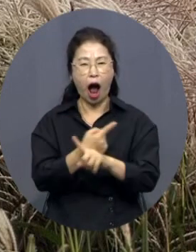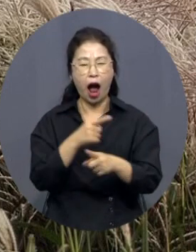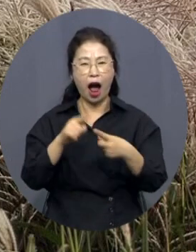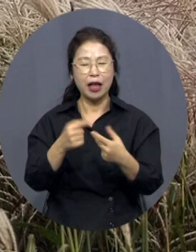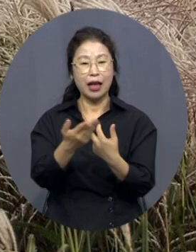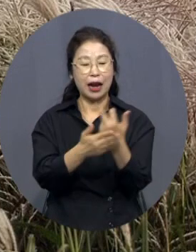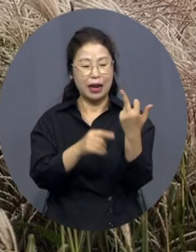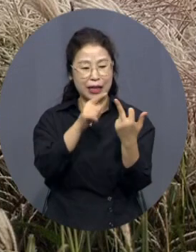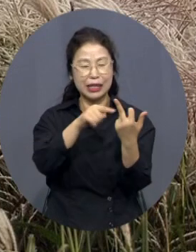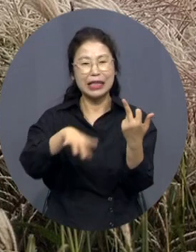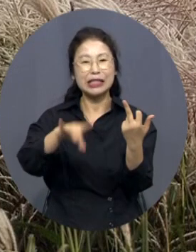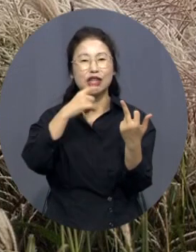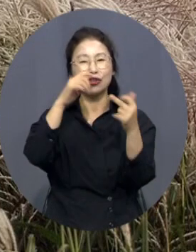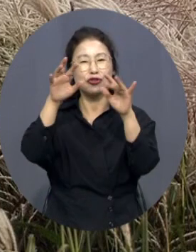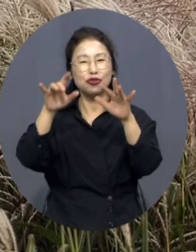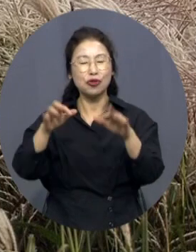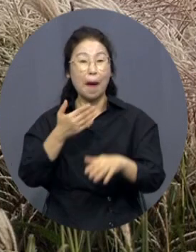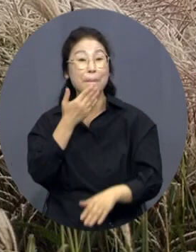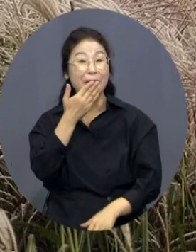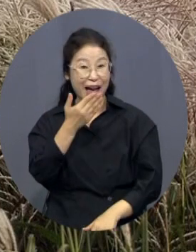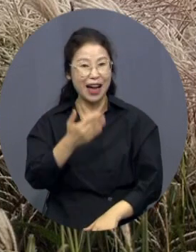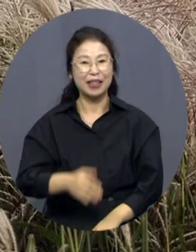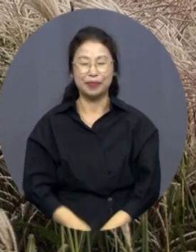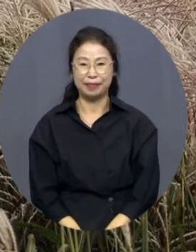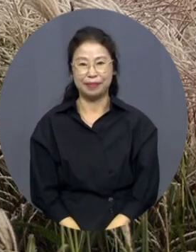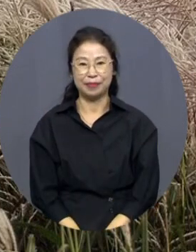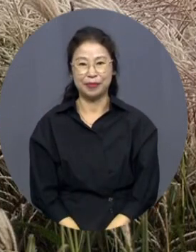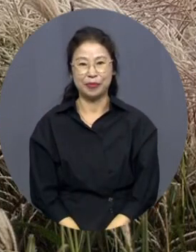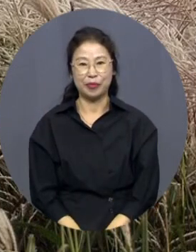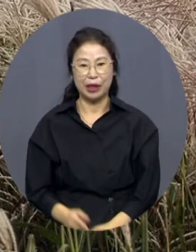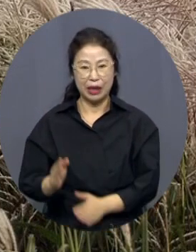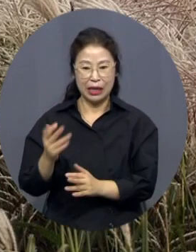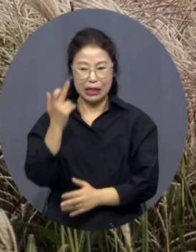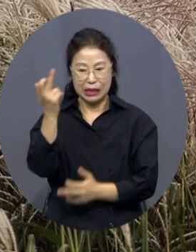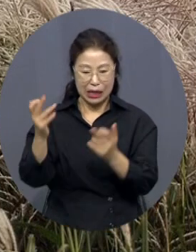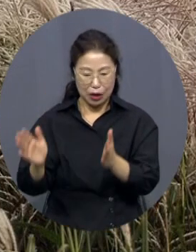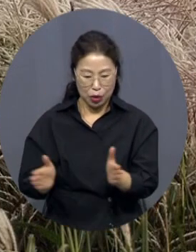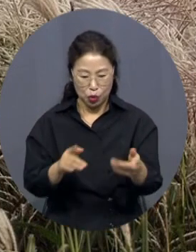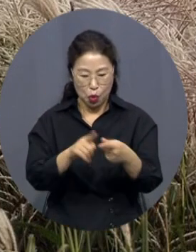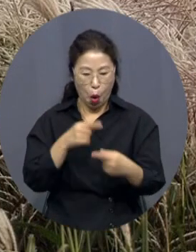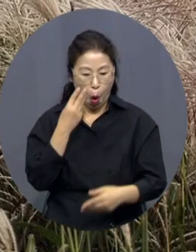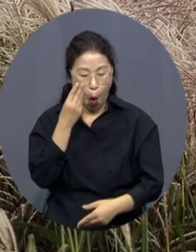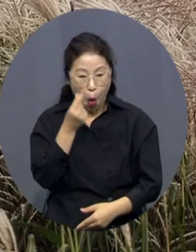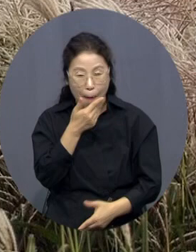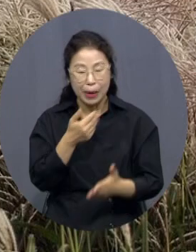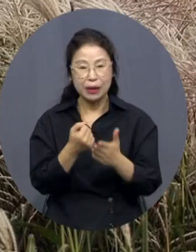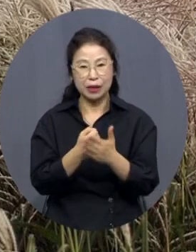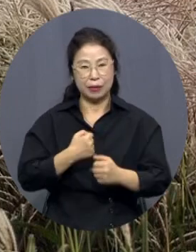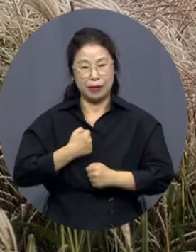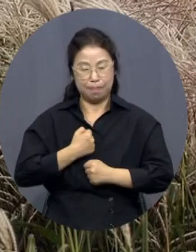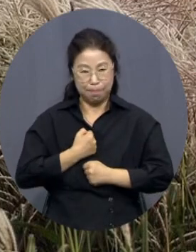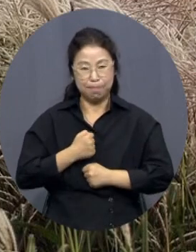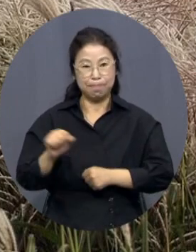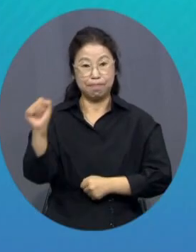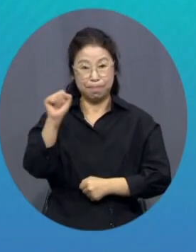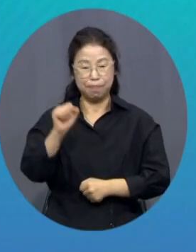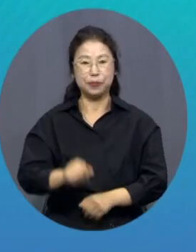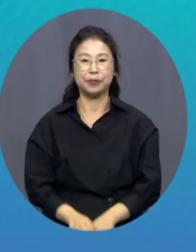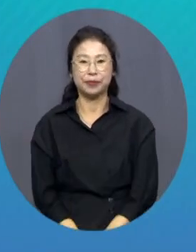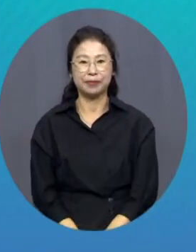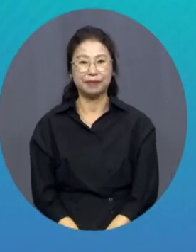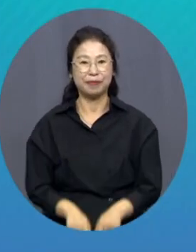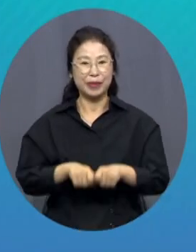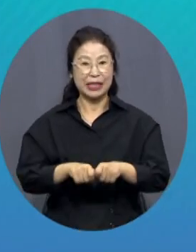한라산에 첫 눈이 내릴 가능성이 있겠습니다 상관 도로는 미끄러운 곳이 많겠으니 교통안전에 유의하시기 바랍니다